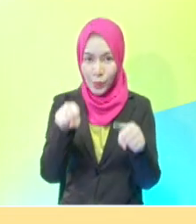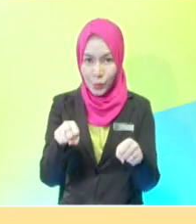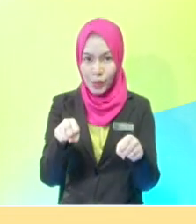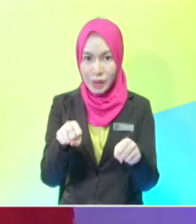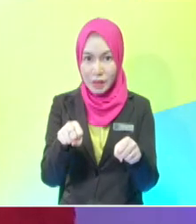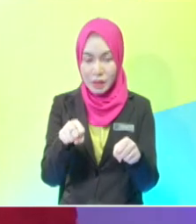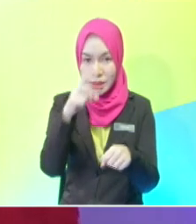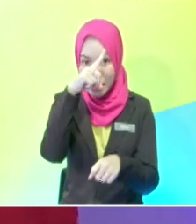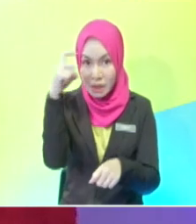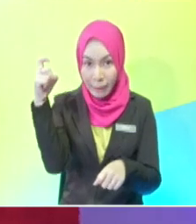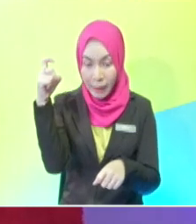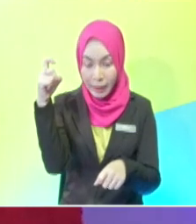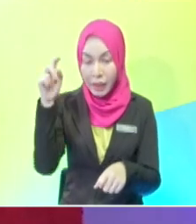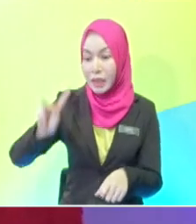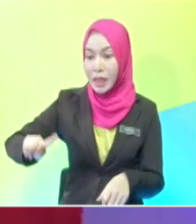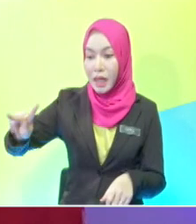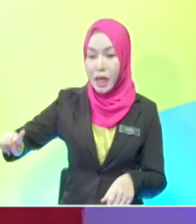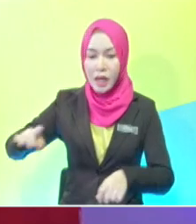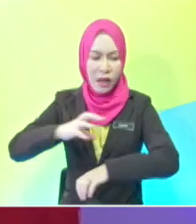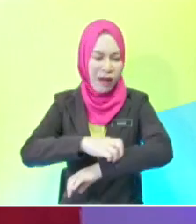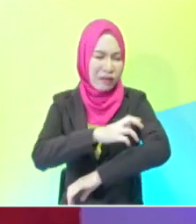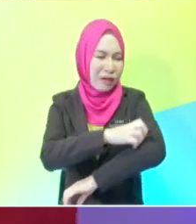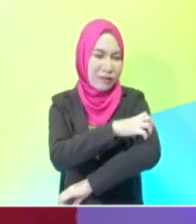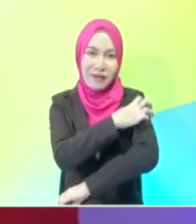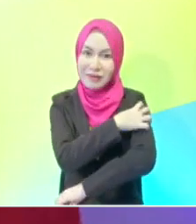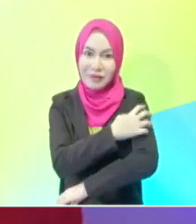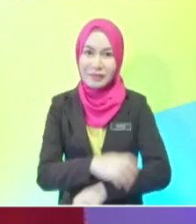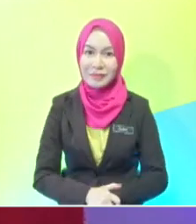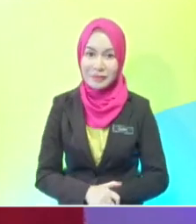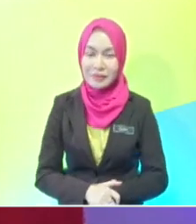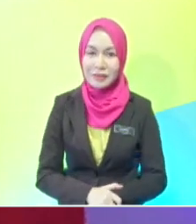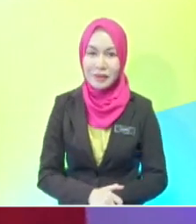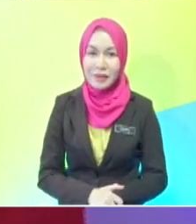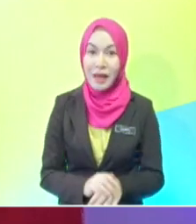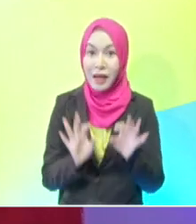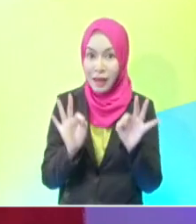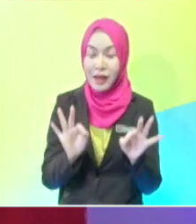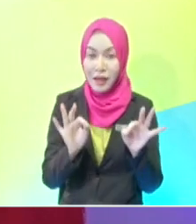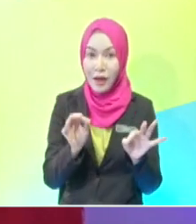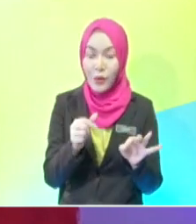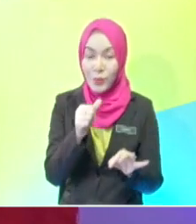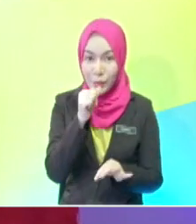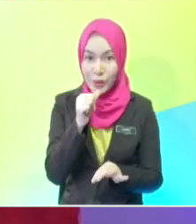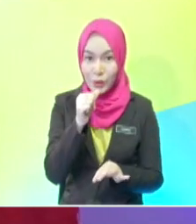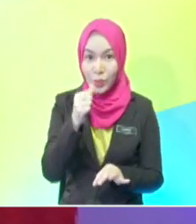kepada protein hewan so kalau dia minum susu yang ada